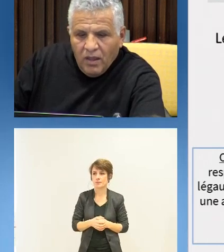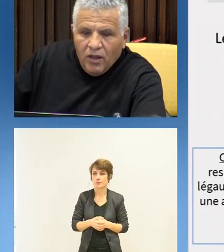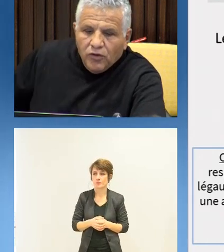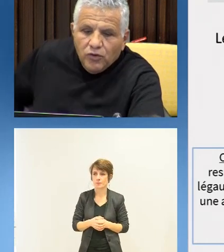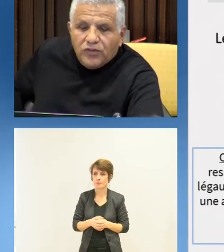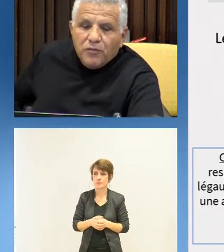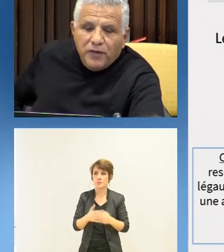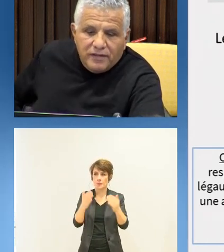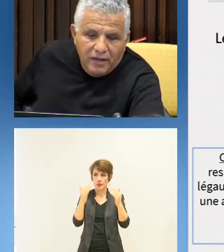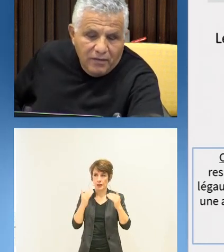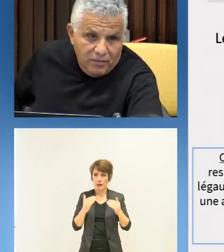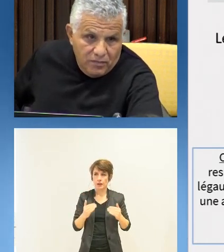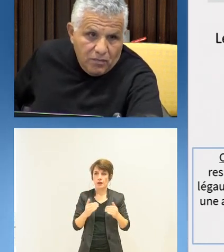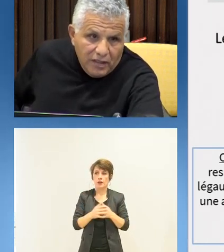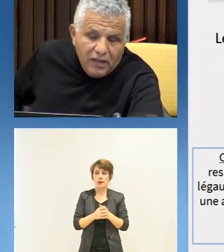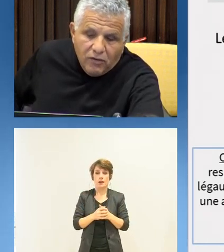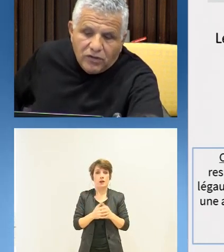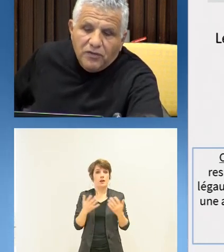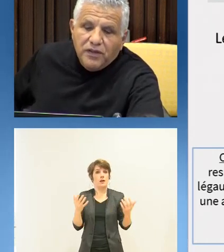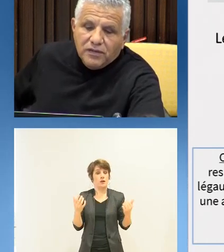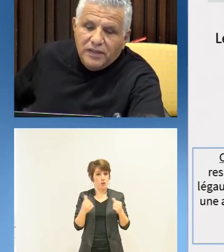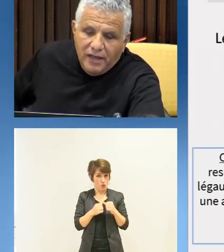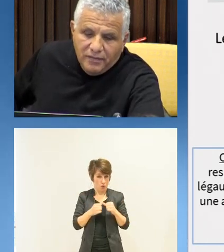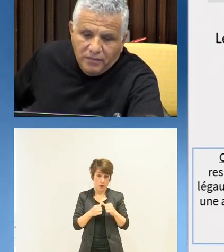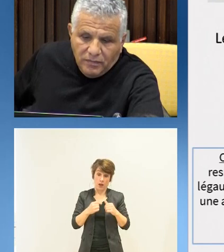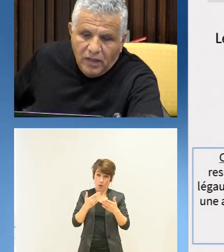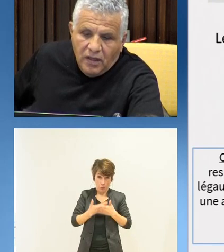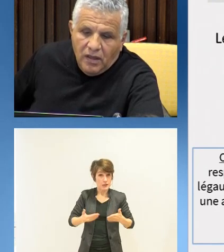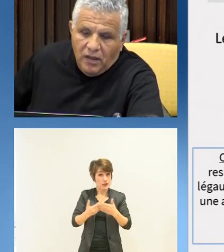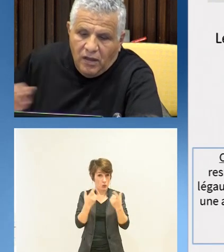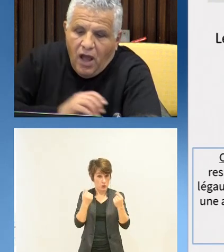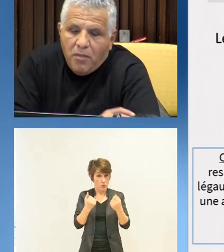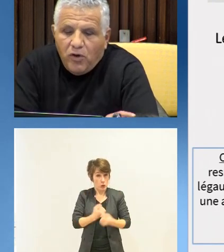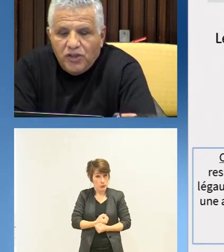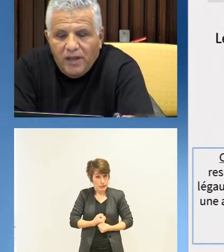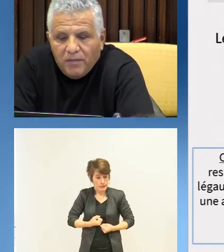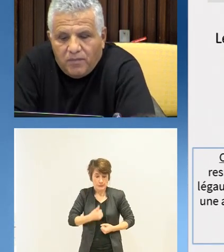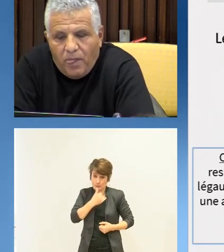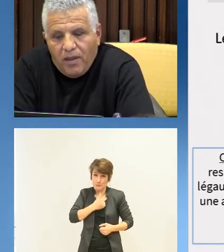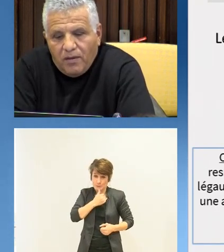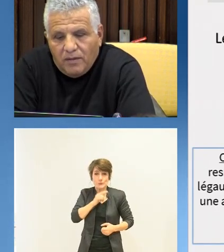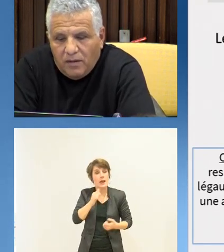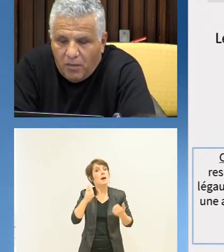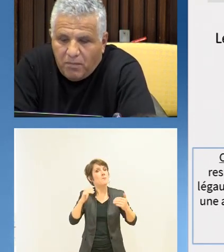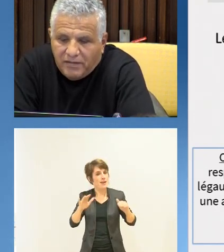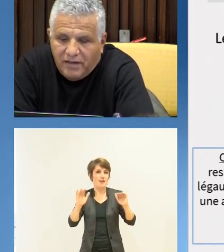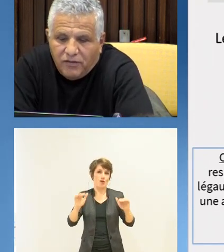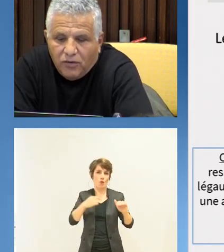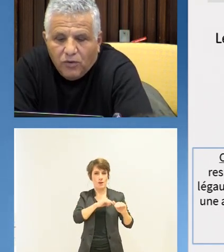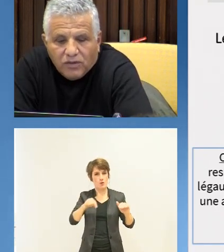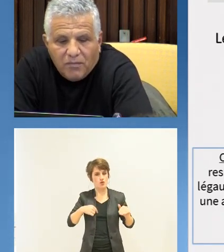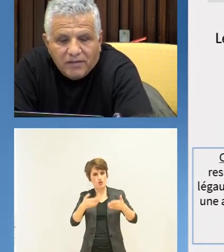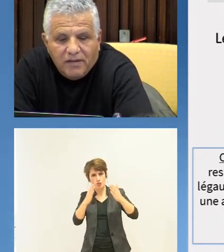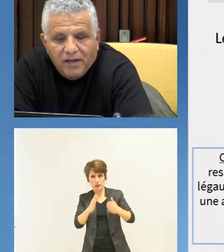nous nous sommes fixés malgré les contraintes financières un projet basé sur